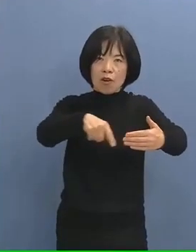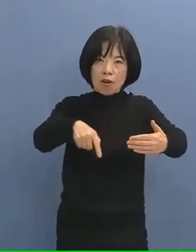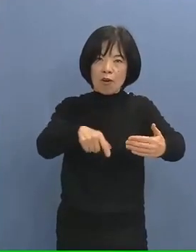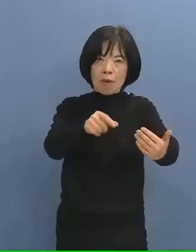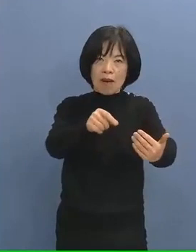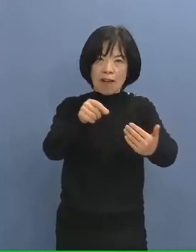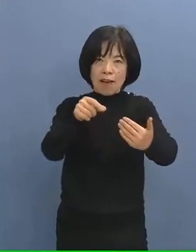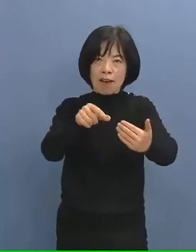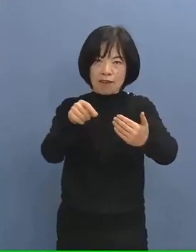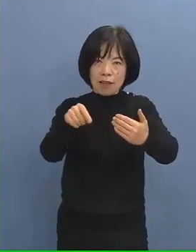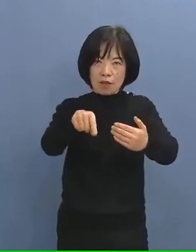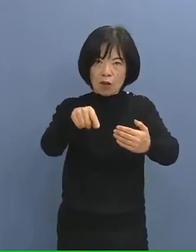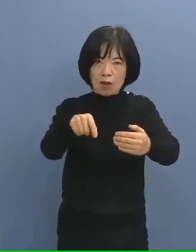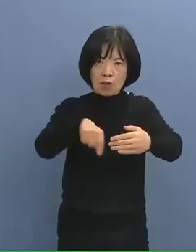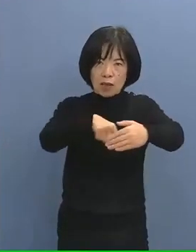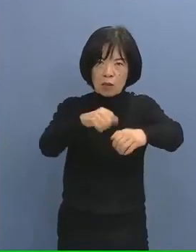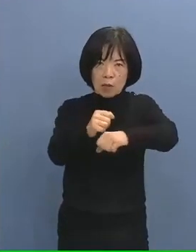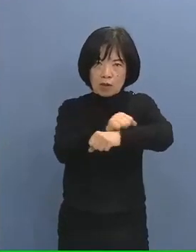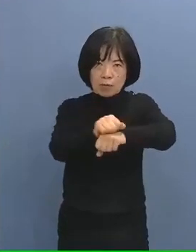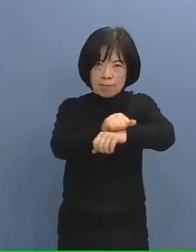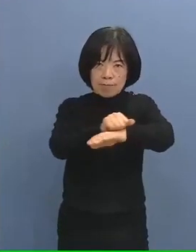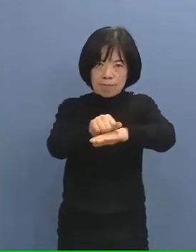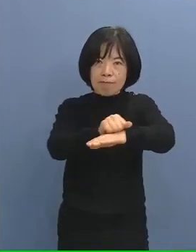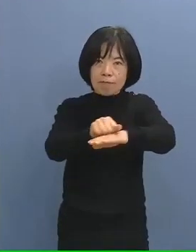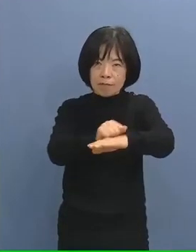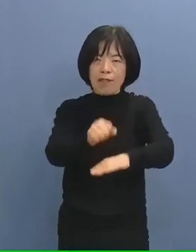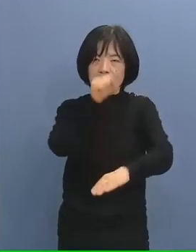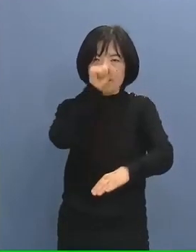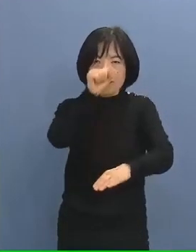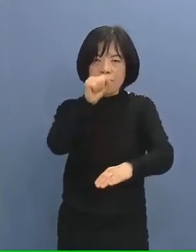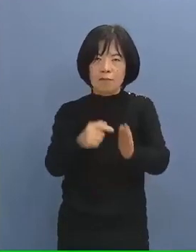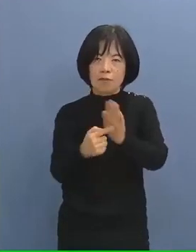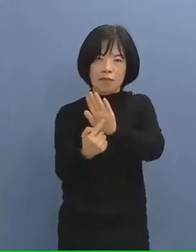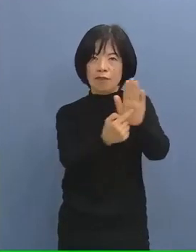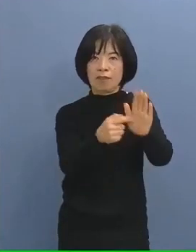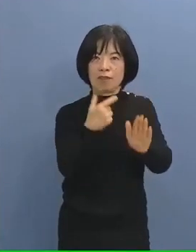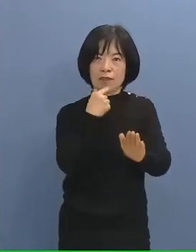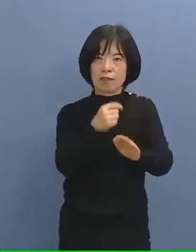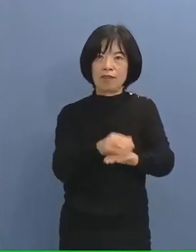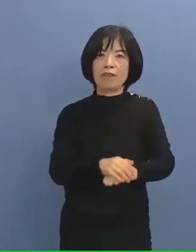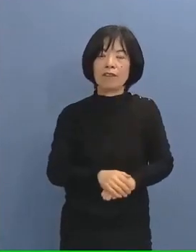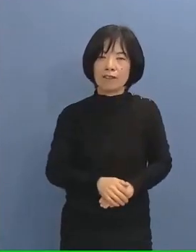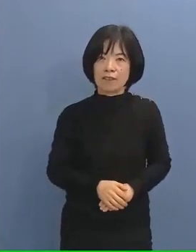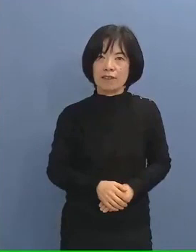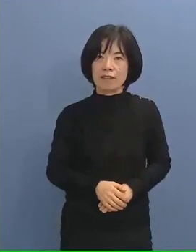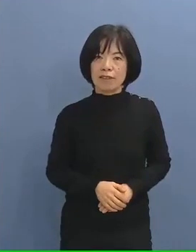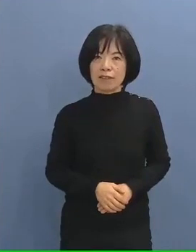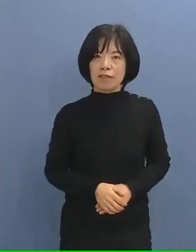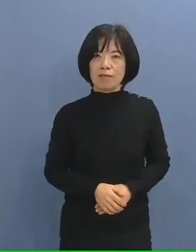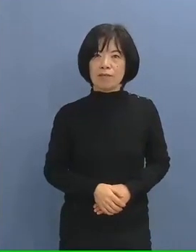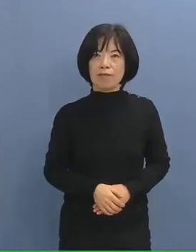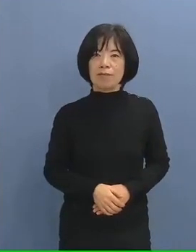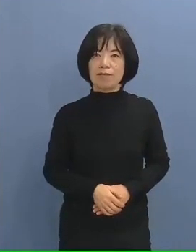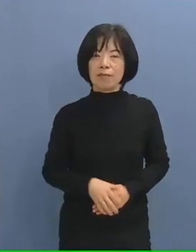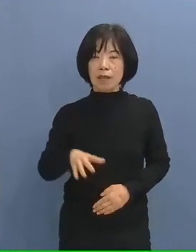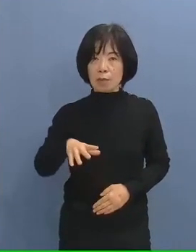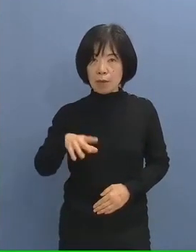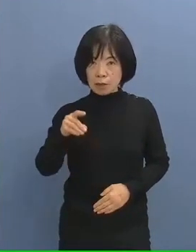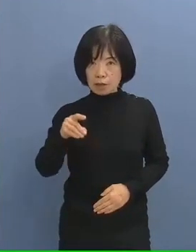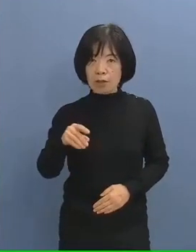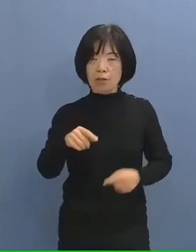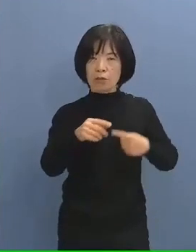ていくかということを一緒になってやっていきたいなというふうに考えています。その中で、やはりまずは一つ目